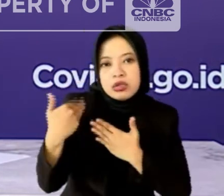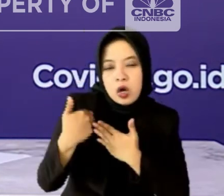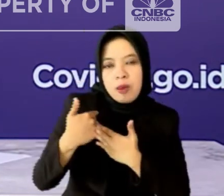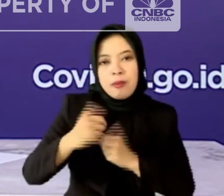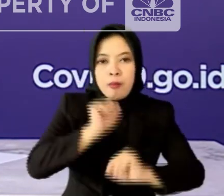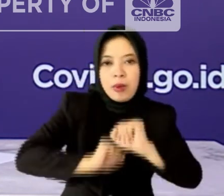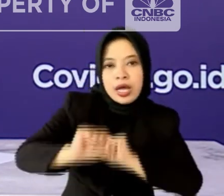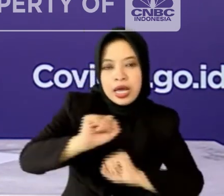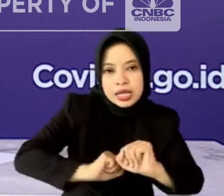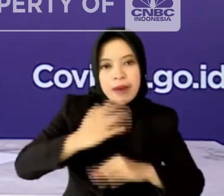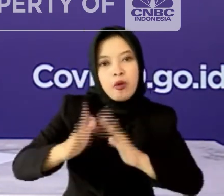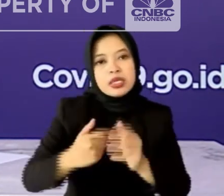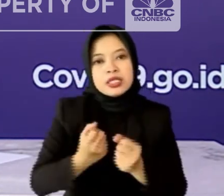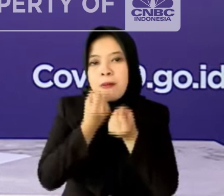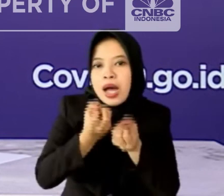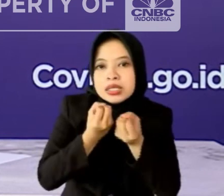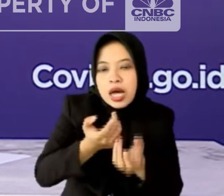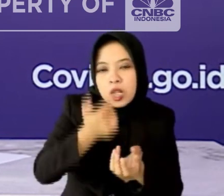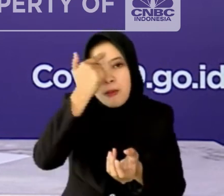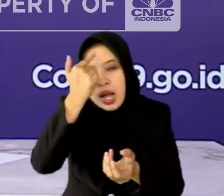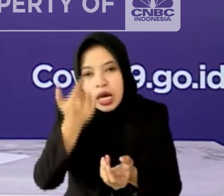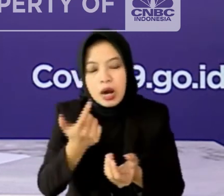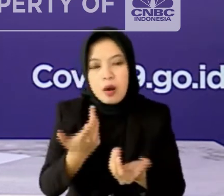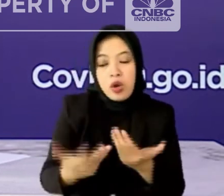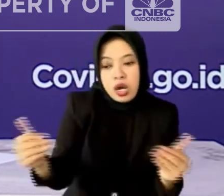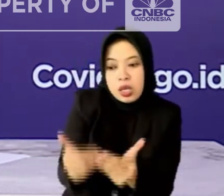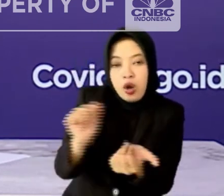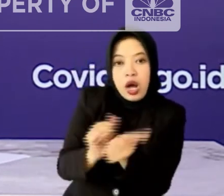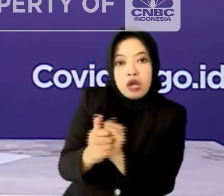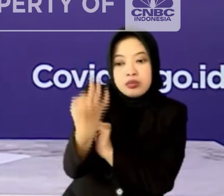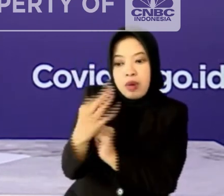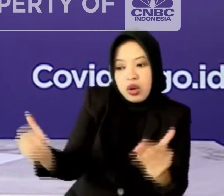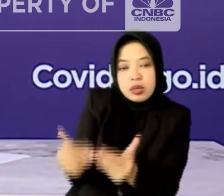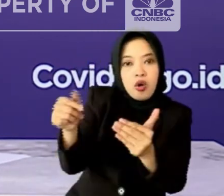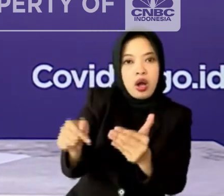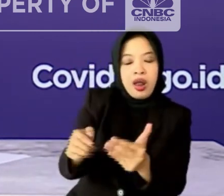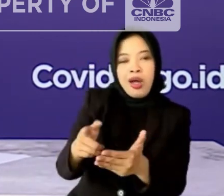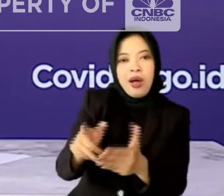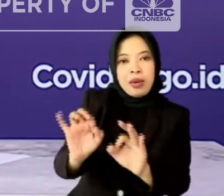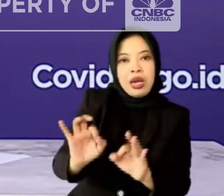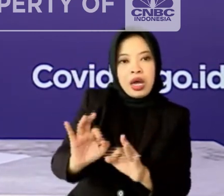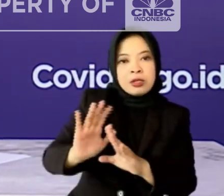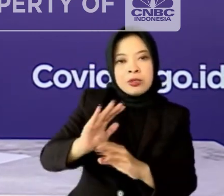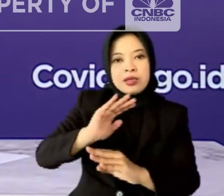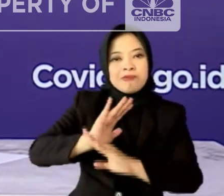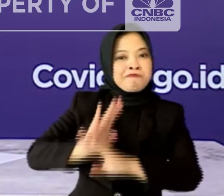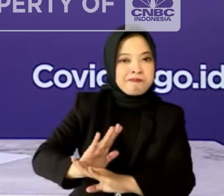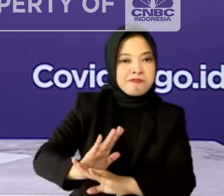mengajar termasuk siap untuk mengerem jika ditemukan kasus baru dilingkungan pendidikan